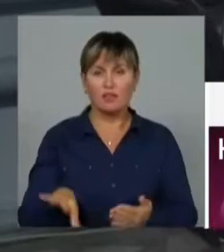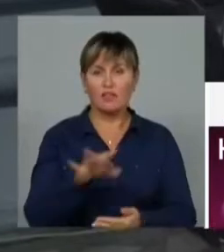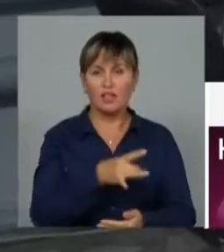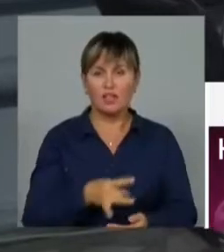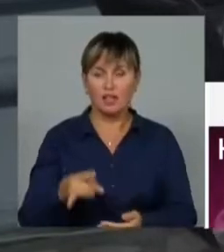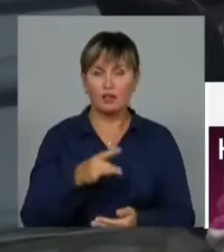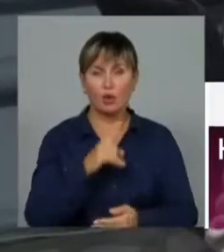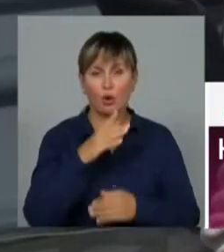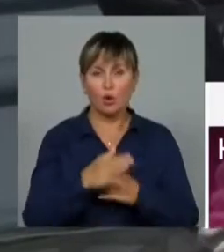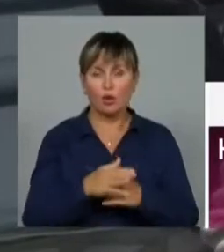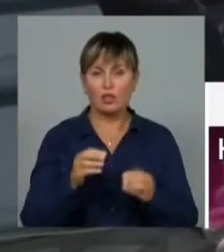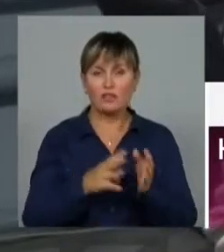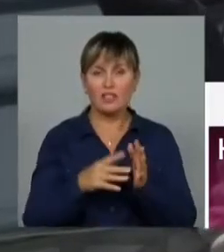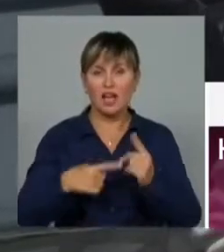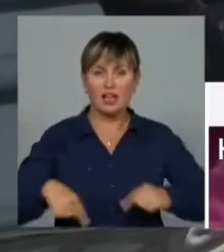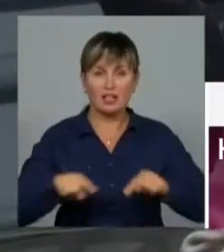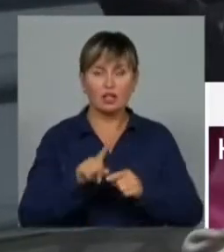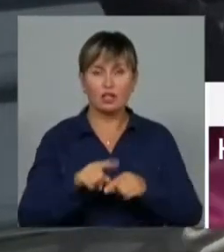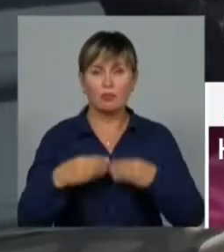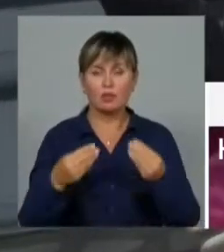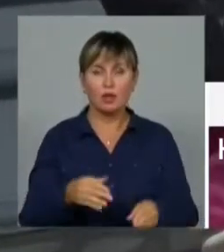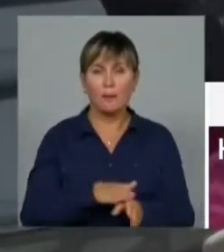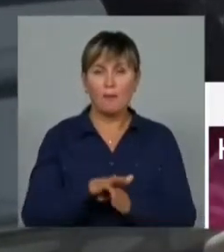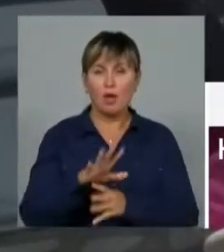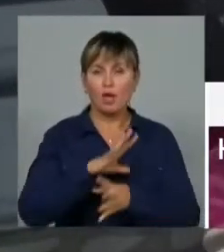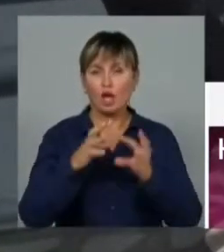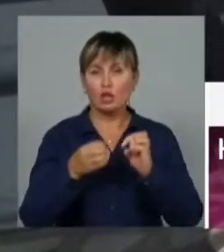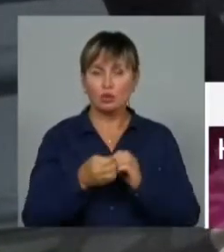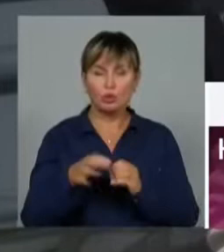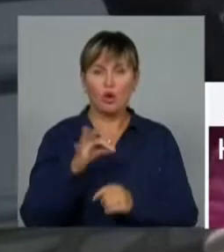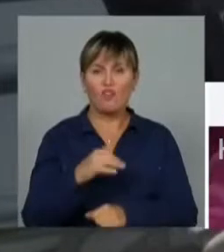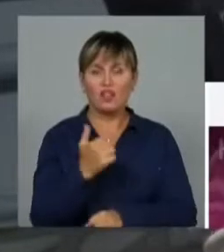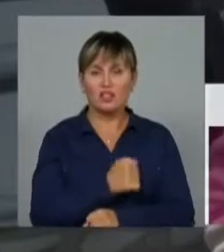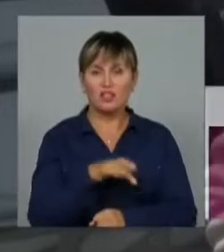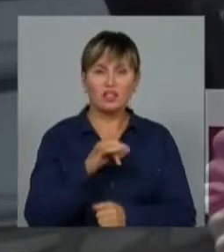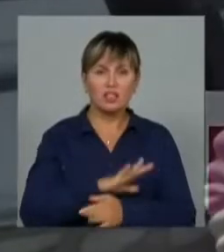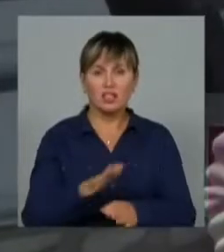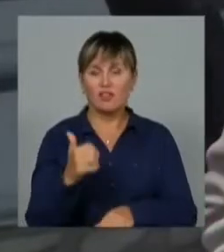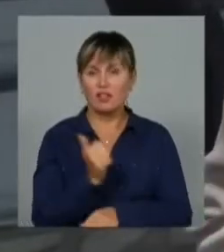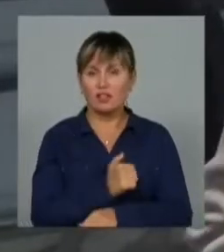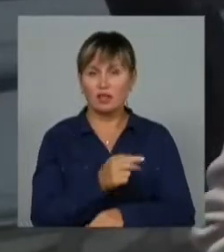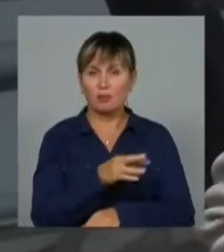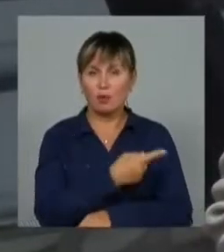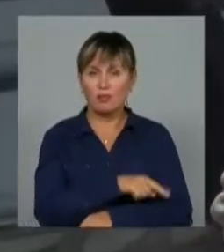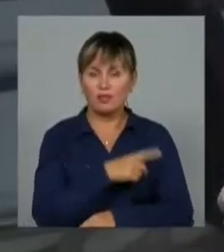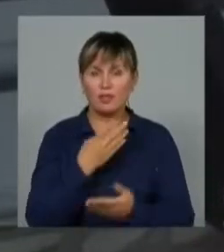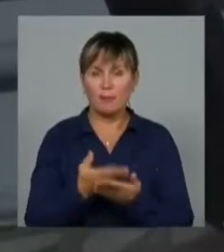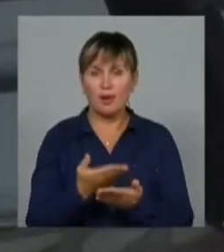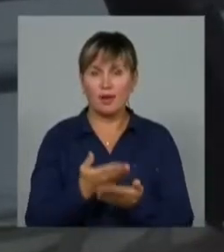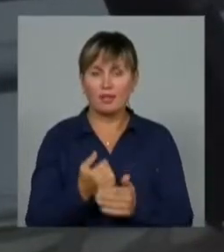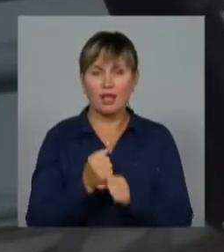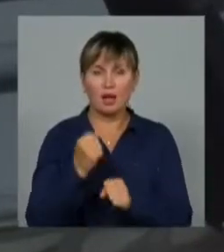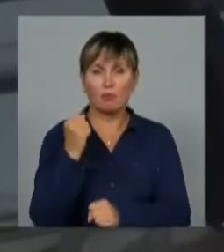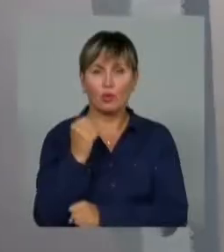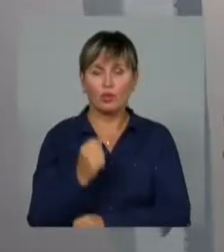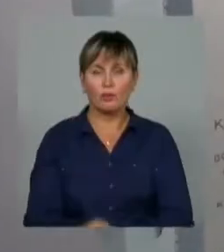районах. Руководители организации должны предоставить полный отчет о вакцинированных и невакцинированных по медицинским показаниям